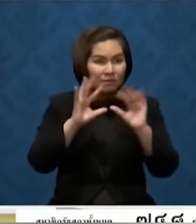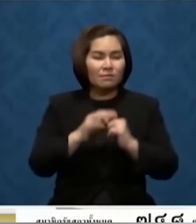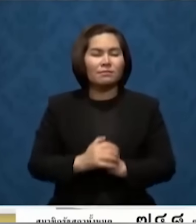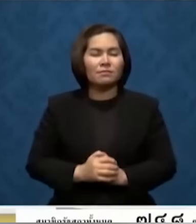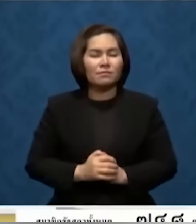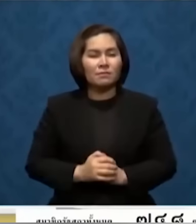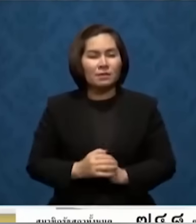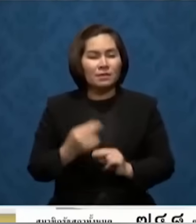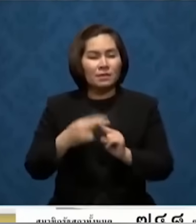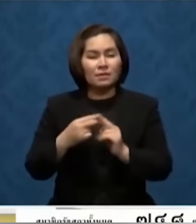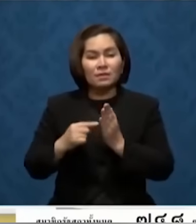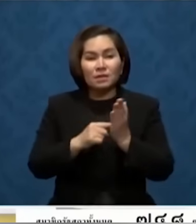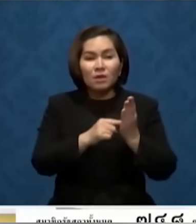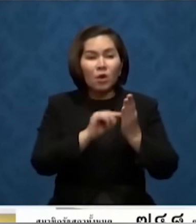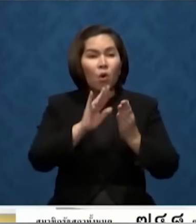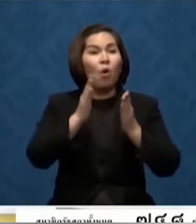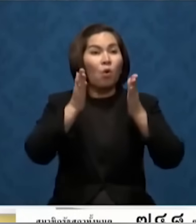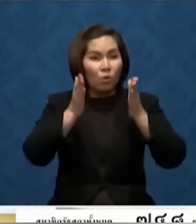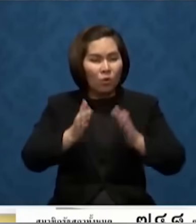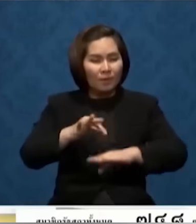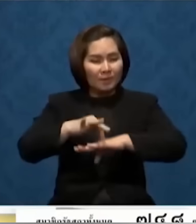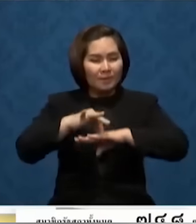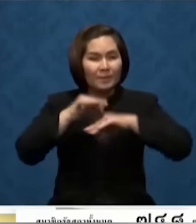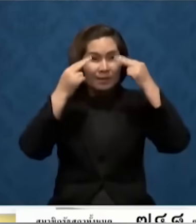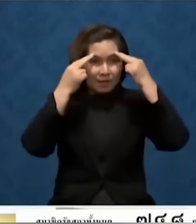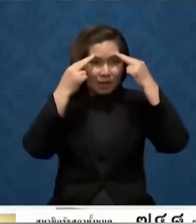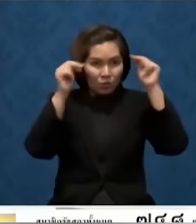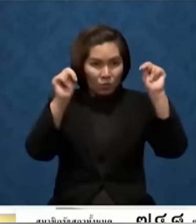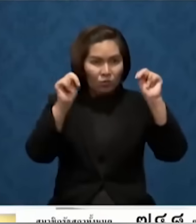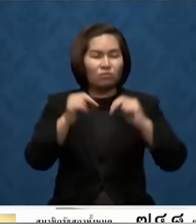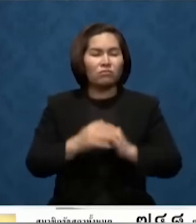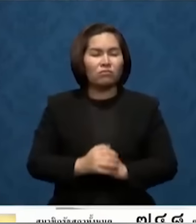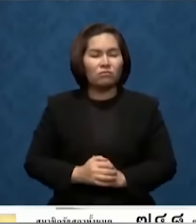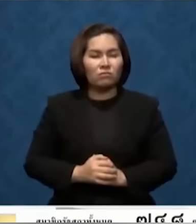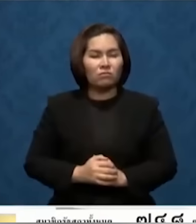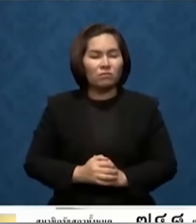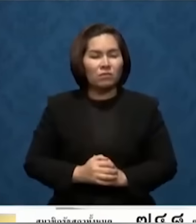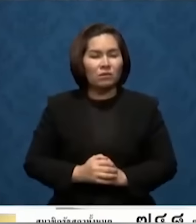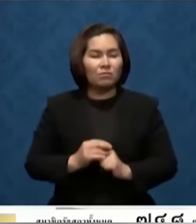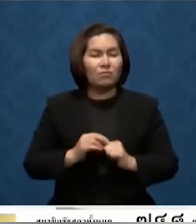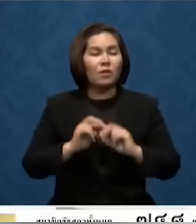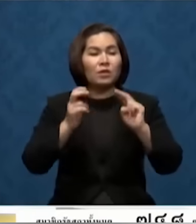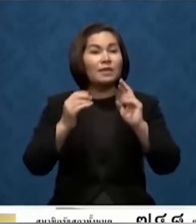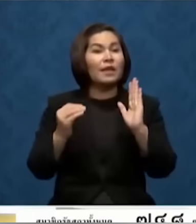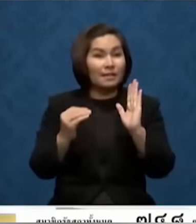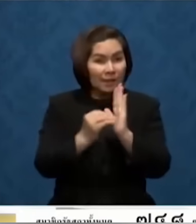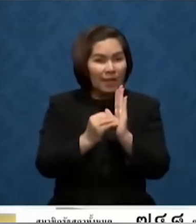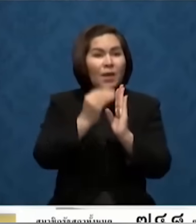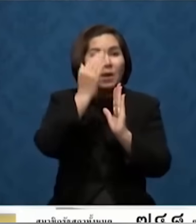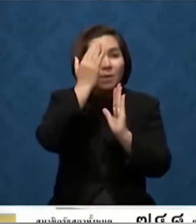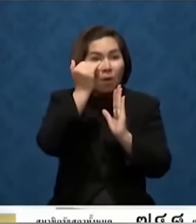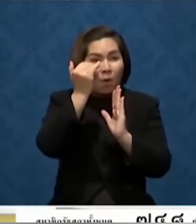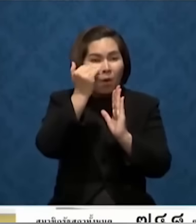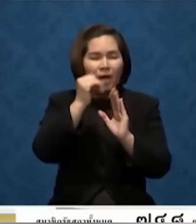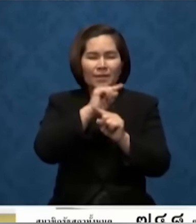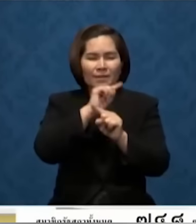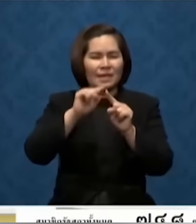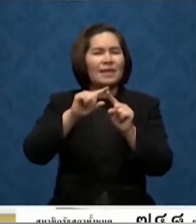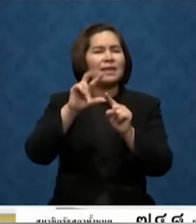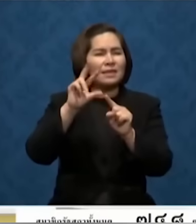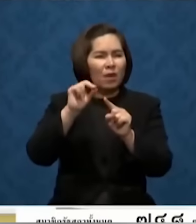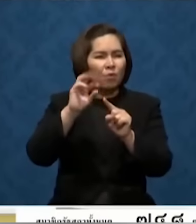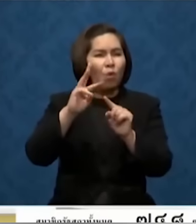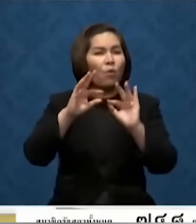อบุคคลเข้ามาดำรงตำแหน่งนายกรัฐมนตรีนั้นเป็นยัตติเพราะข้อที่36ได้บัญญัติไ